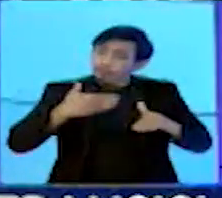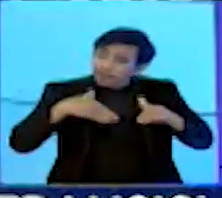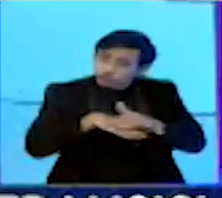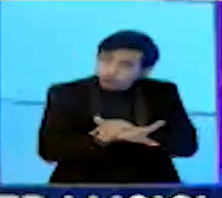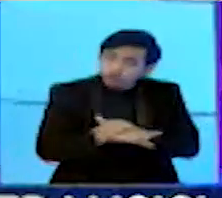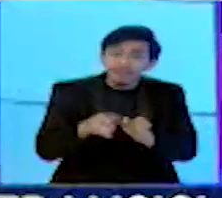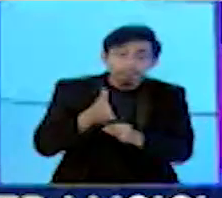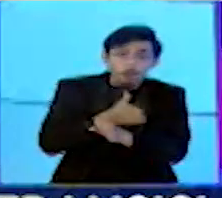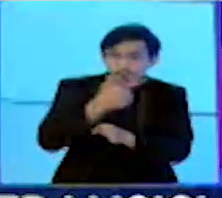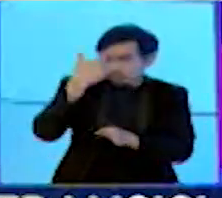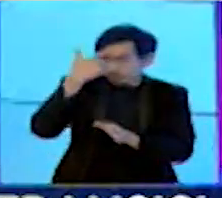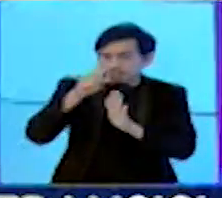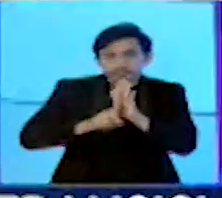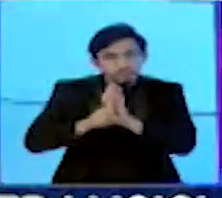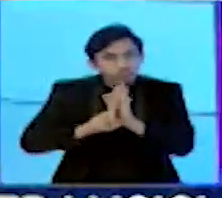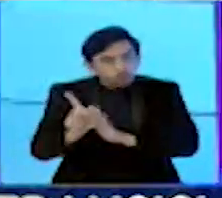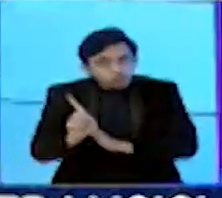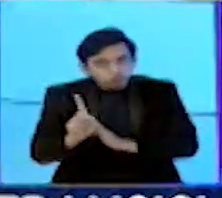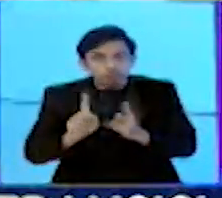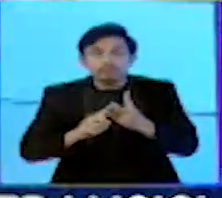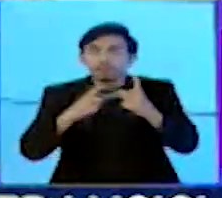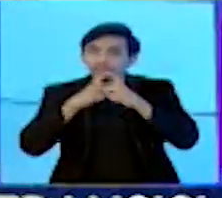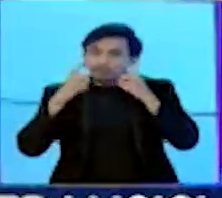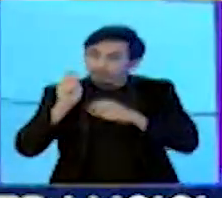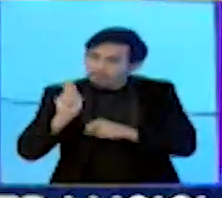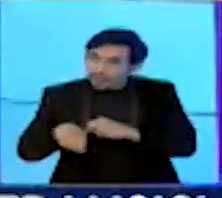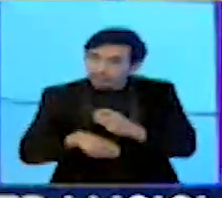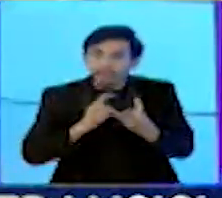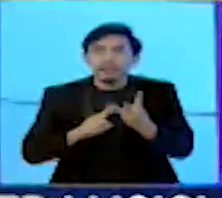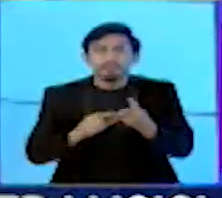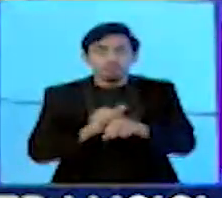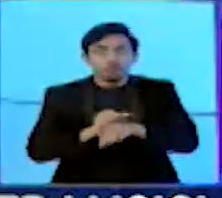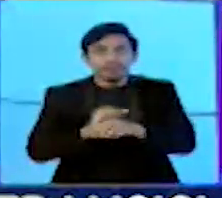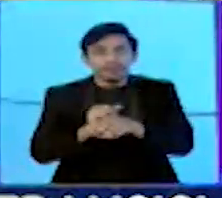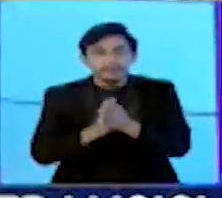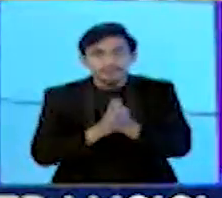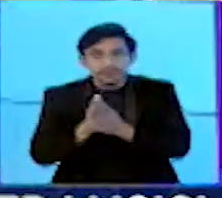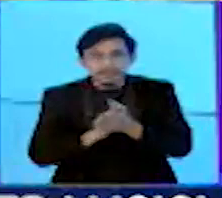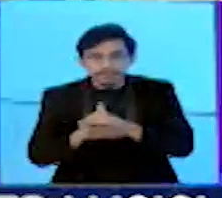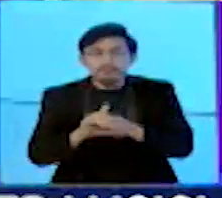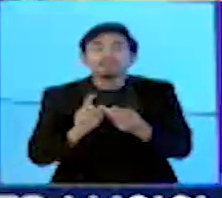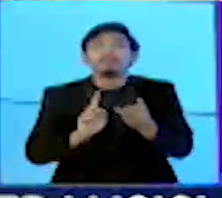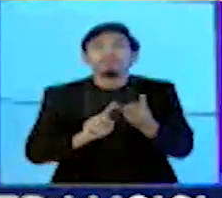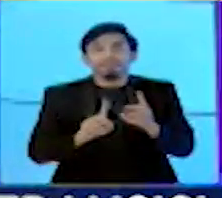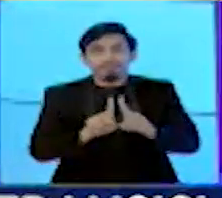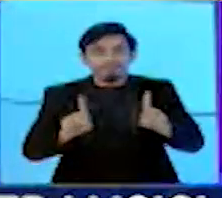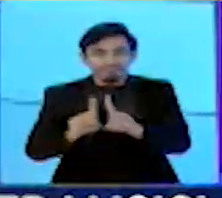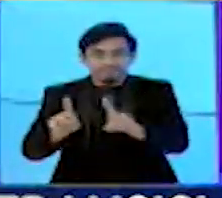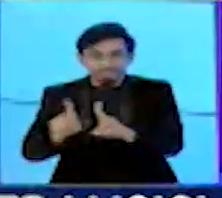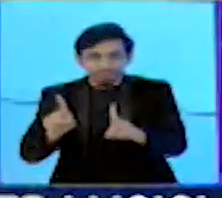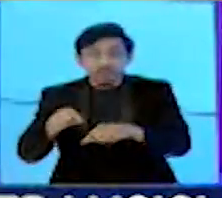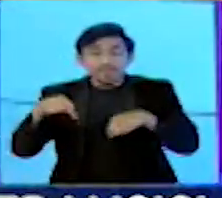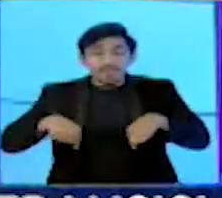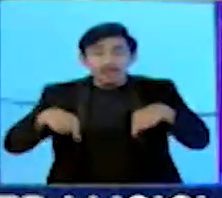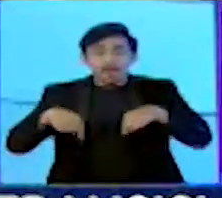kemudian harus mengenakan masker dan juga harus mencuci tangan serta menjaga jarak dan untuk ke saat ini situasi di